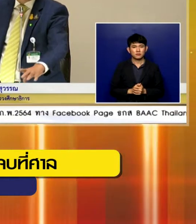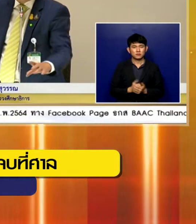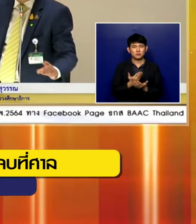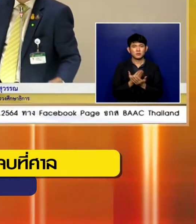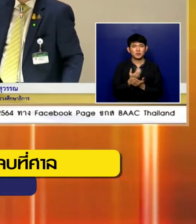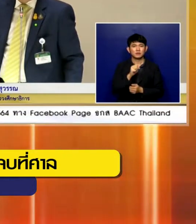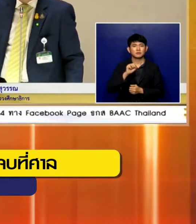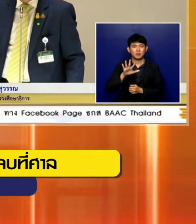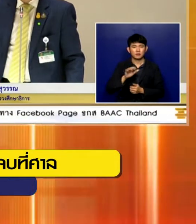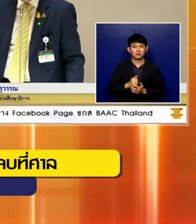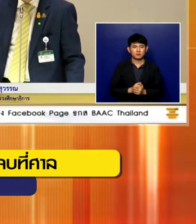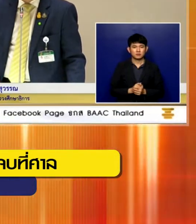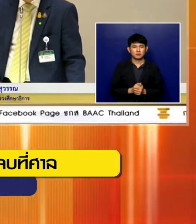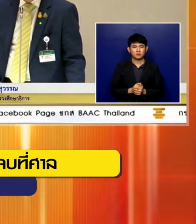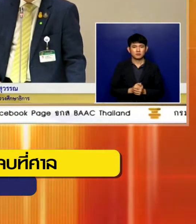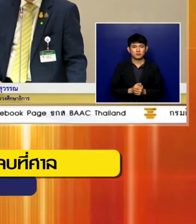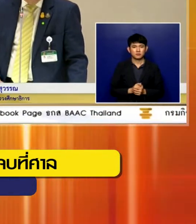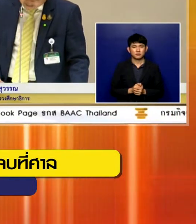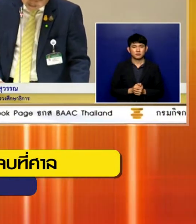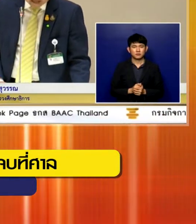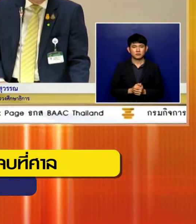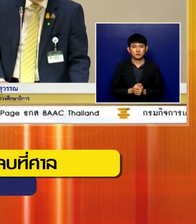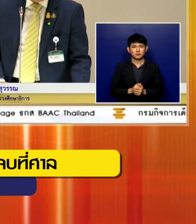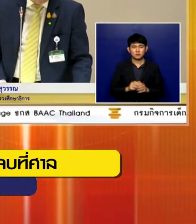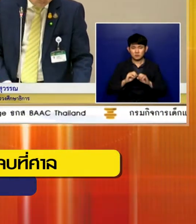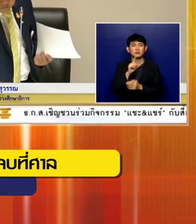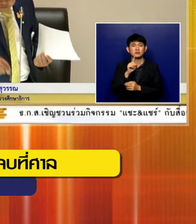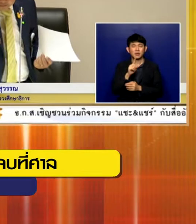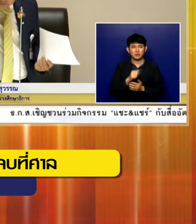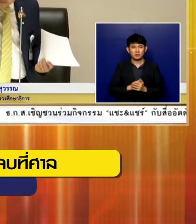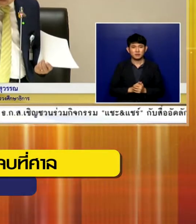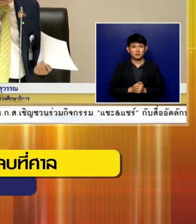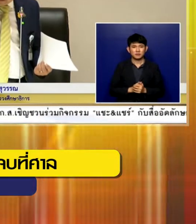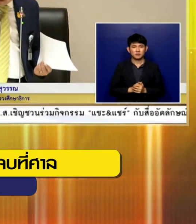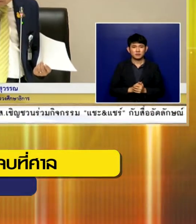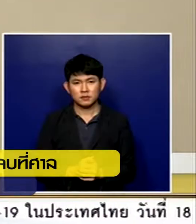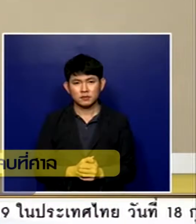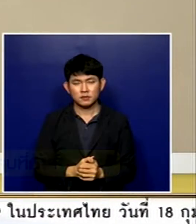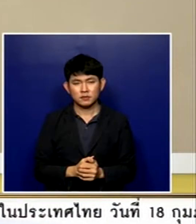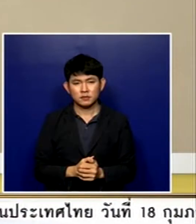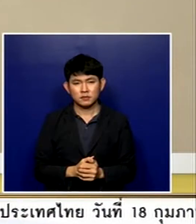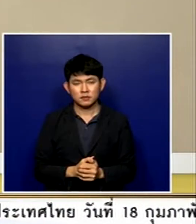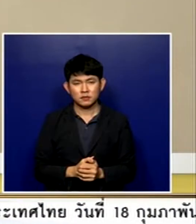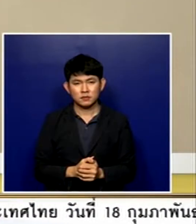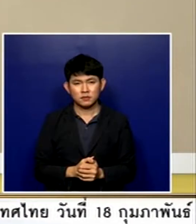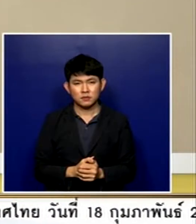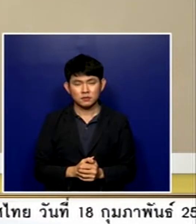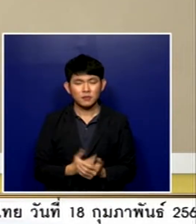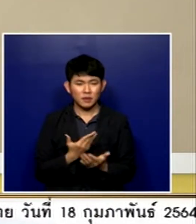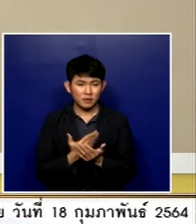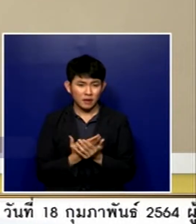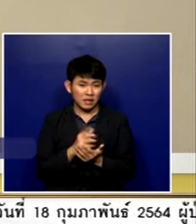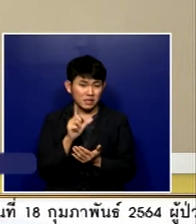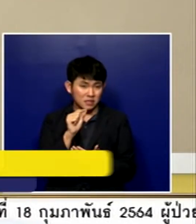นะคะมันเป็นส่วนที่เด็กได้เพิ่มทำให้จาก 1บาทได้มาเป็น 3บาทลงดูเป็นการช่วงนี้ครับอยู่ในค่าใช้จ่าย